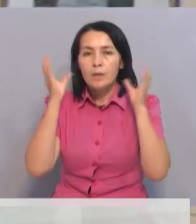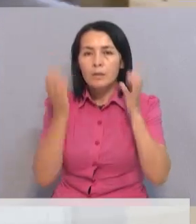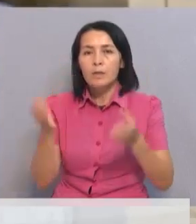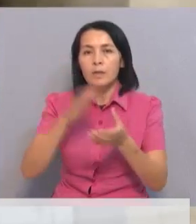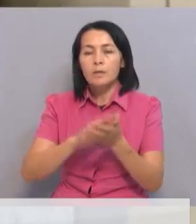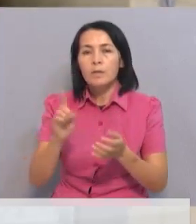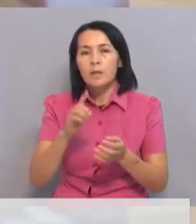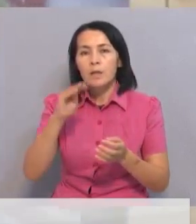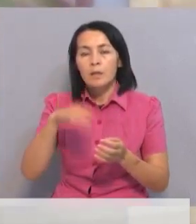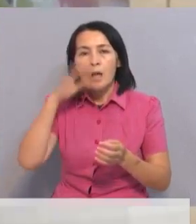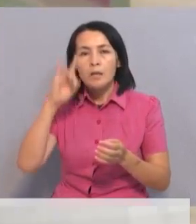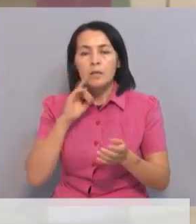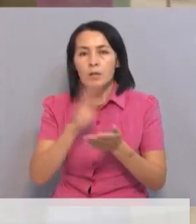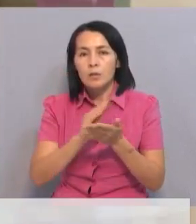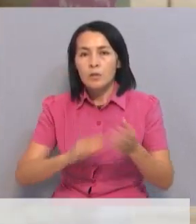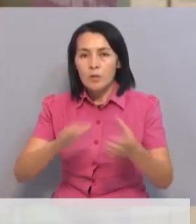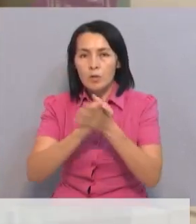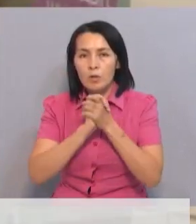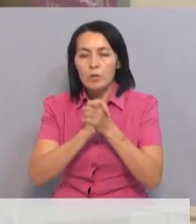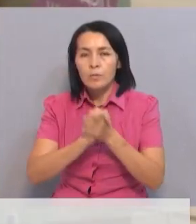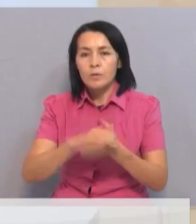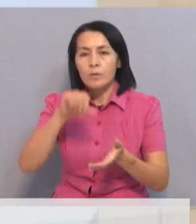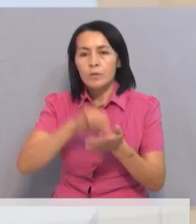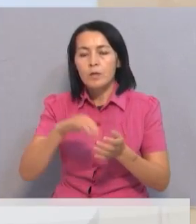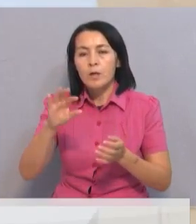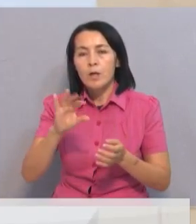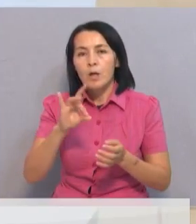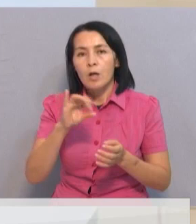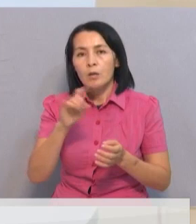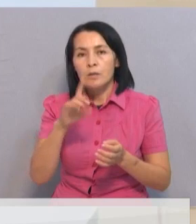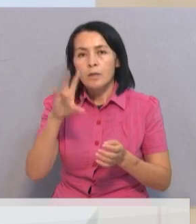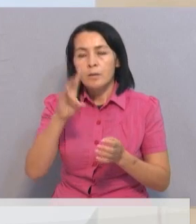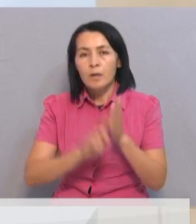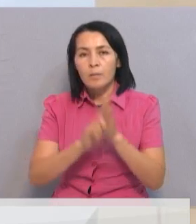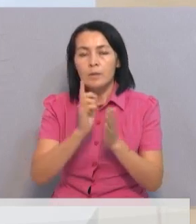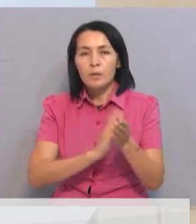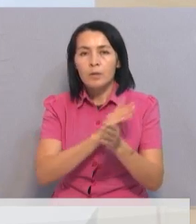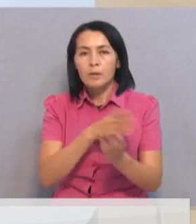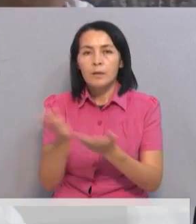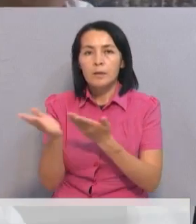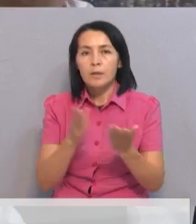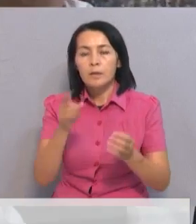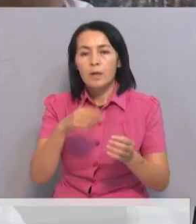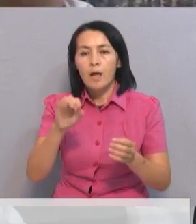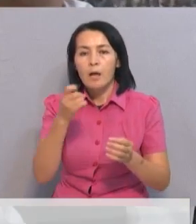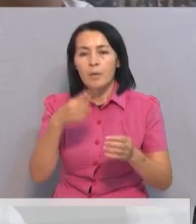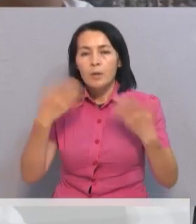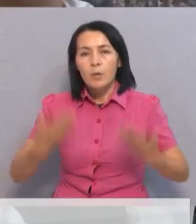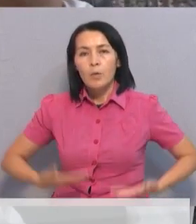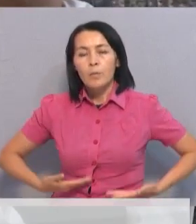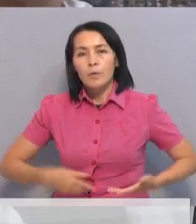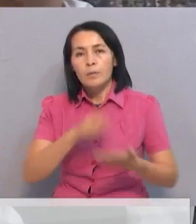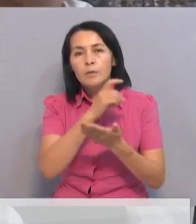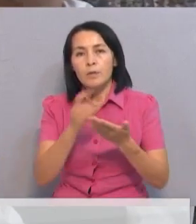Зікірия Жандарбек, Қазақстан журналистер одағының мүшесі Роза Нарымбетова бастаған қонақтар жиналған қауымға Абайдың өмірі мен өнегесі